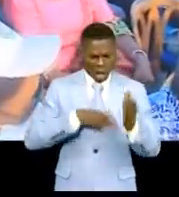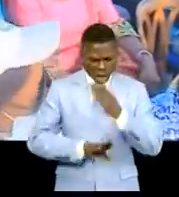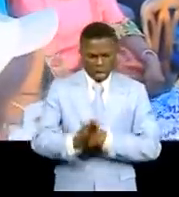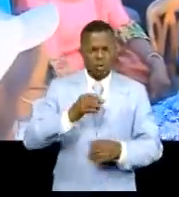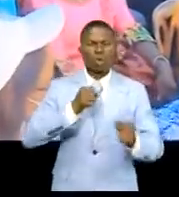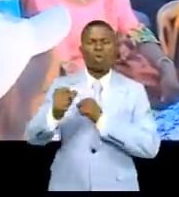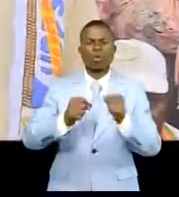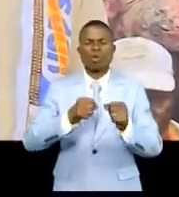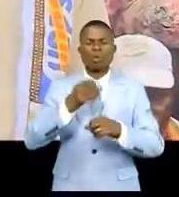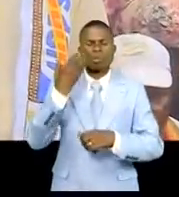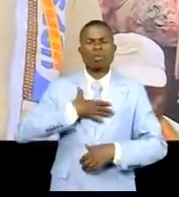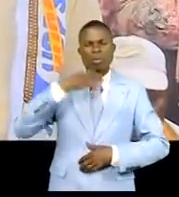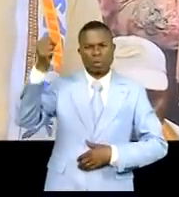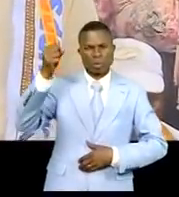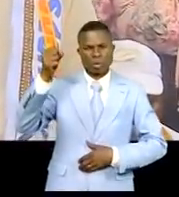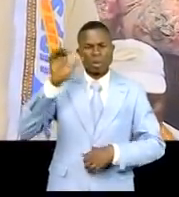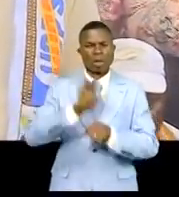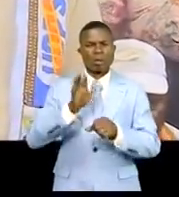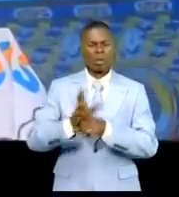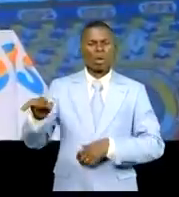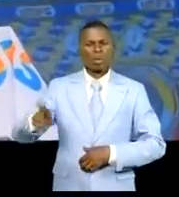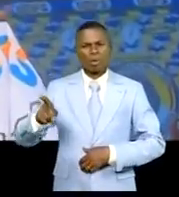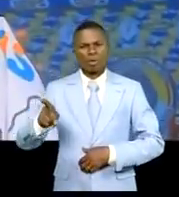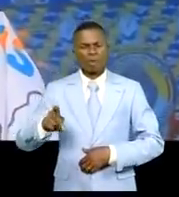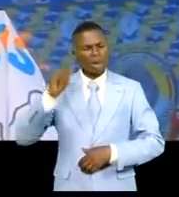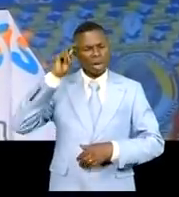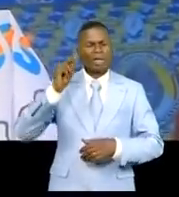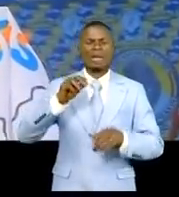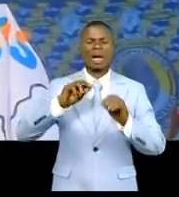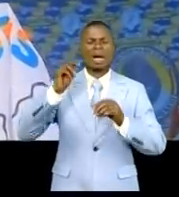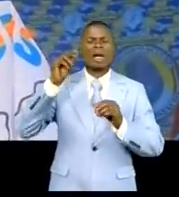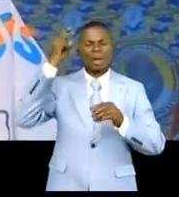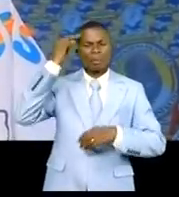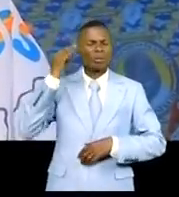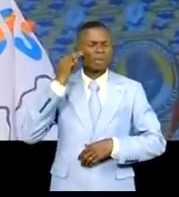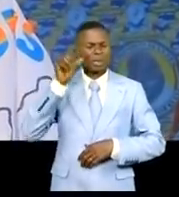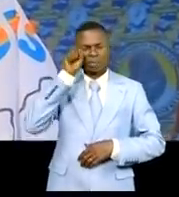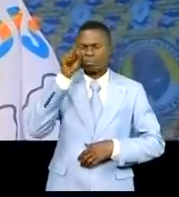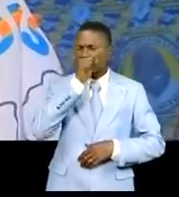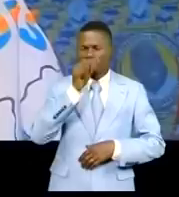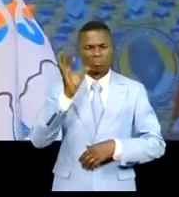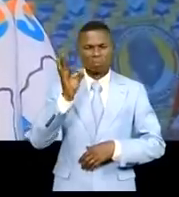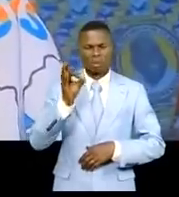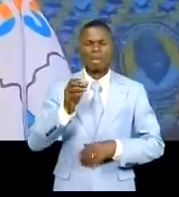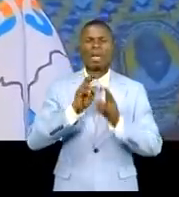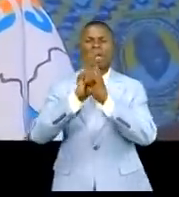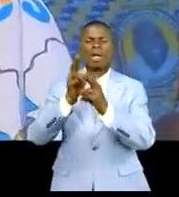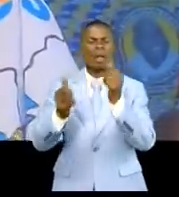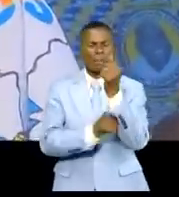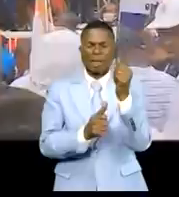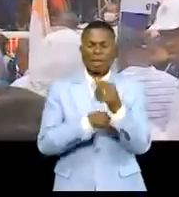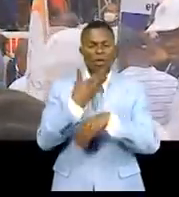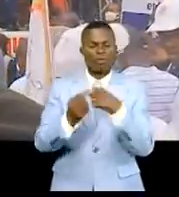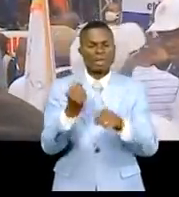de non-représentativité de certaines provinces dans les gouvernements Samalou Koundé, Augustin Kabuya répond que l'œuvre humaine est